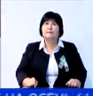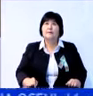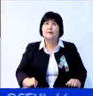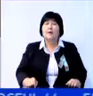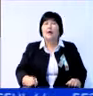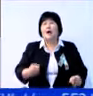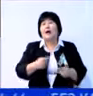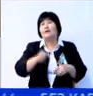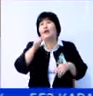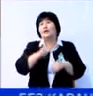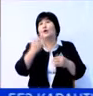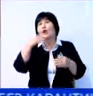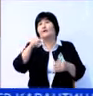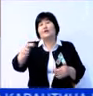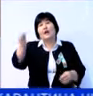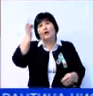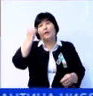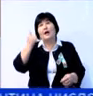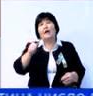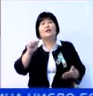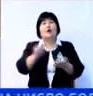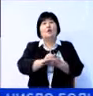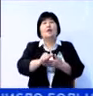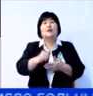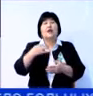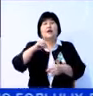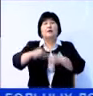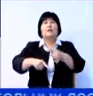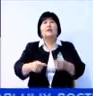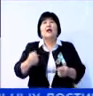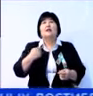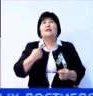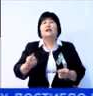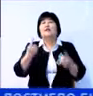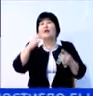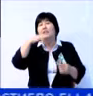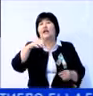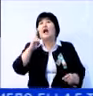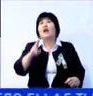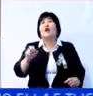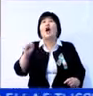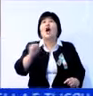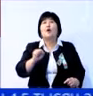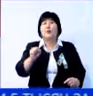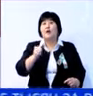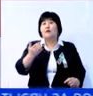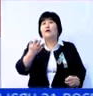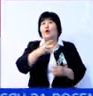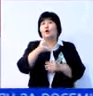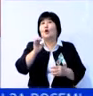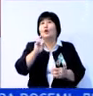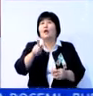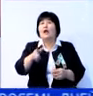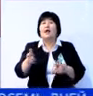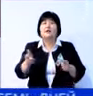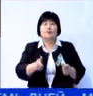А это трогательное видео воспоминания опубликовали правнуки солдата Великой Отечественной Колкабая Абенова. К съемкам ролика они